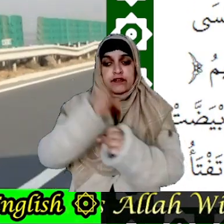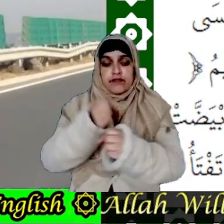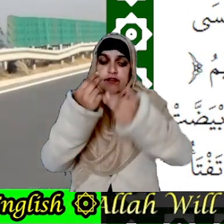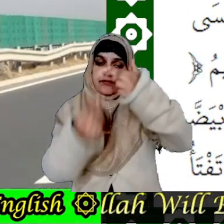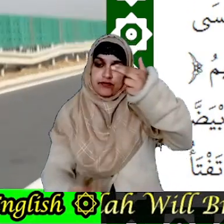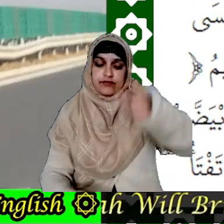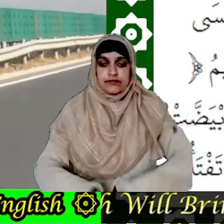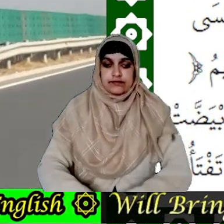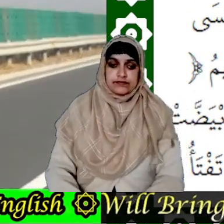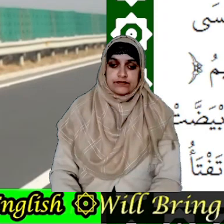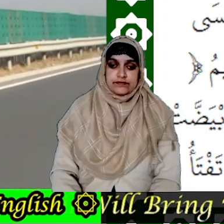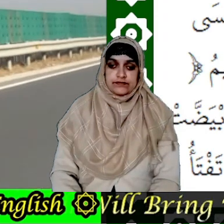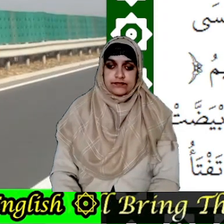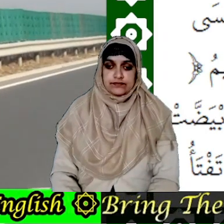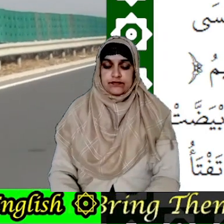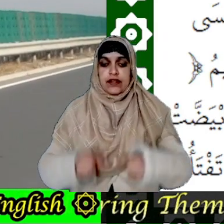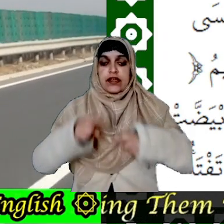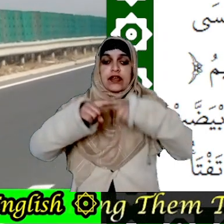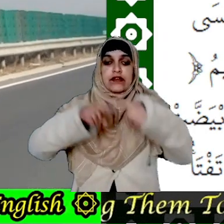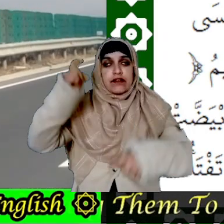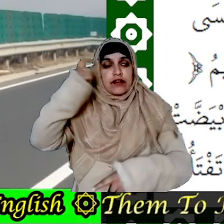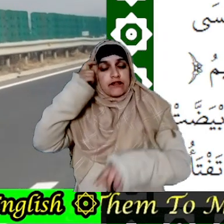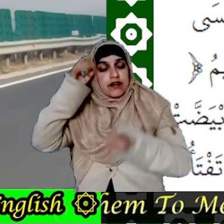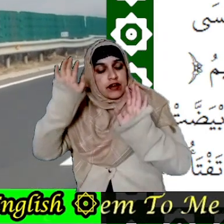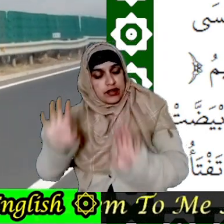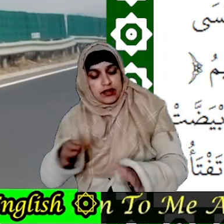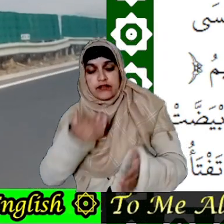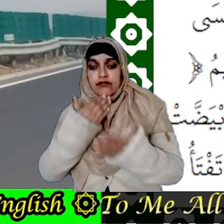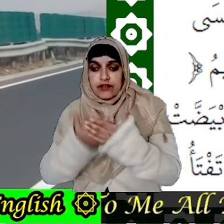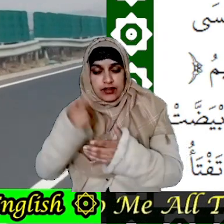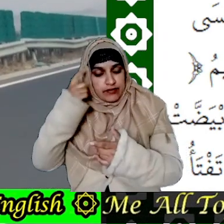في مواضعه على سابق علمي